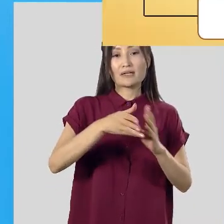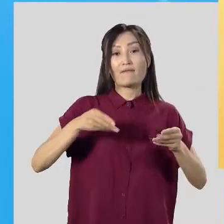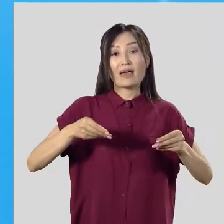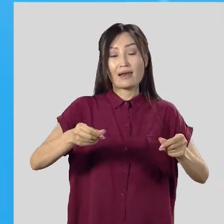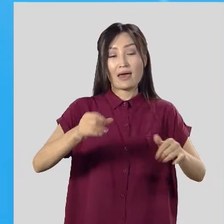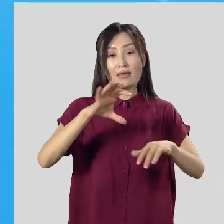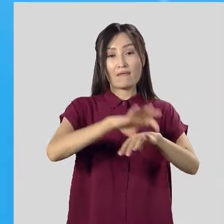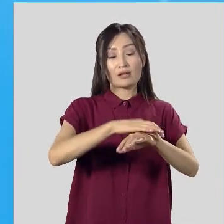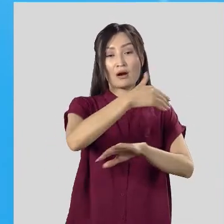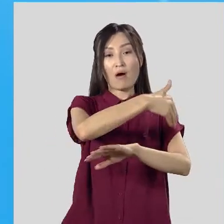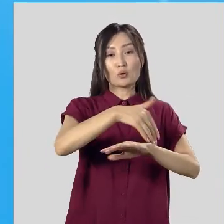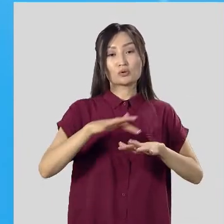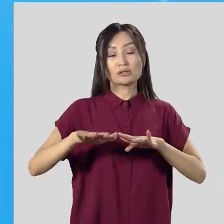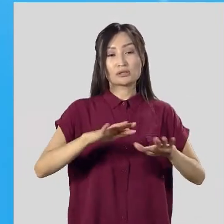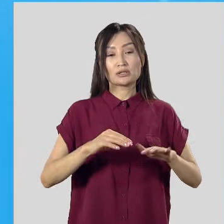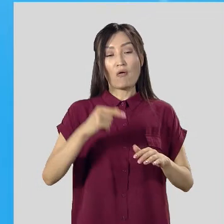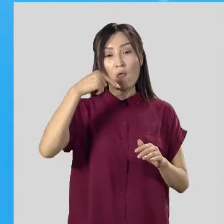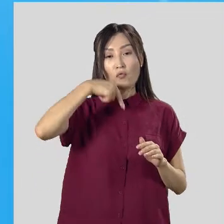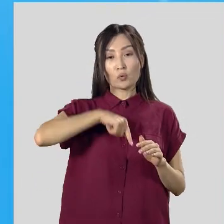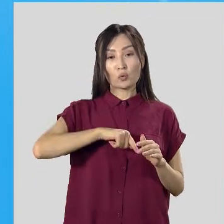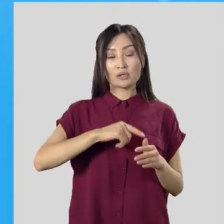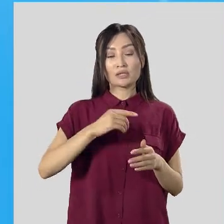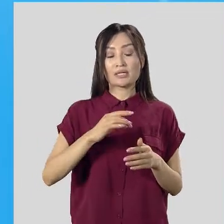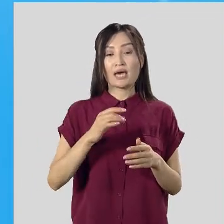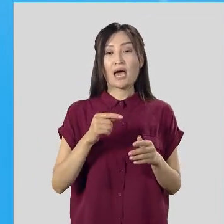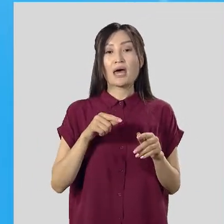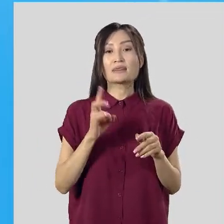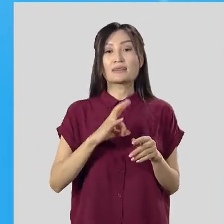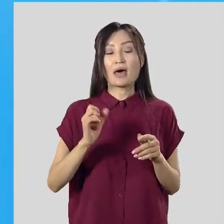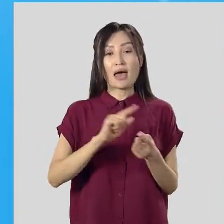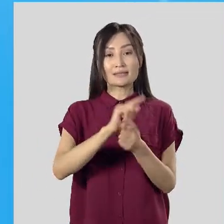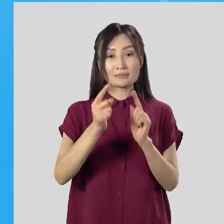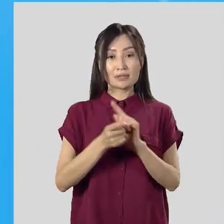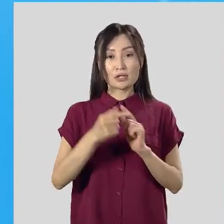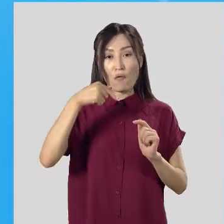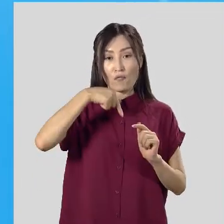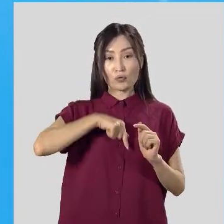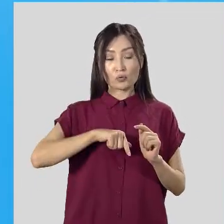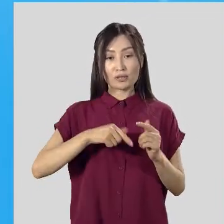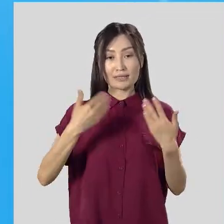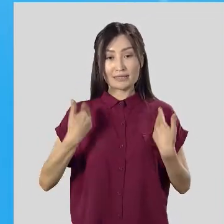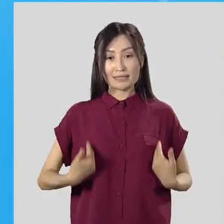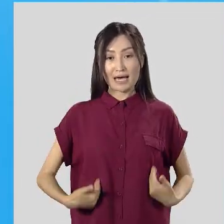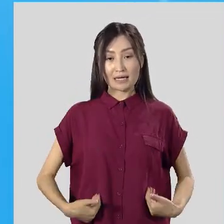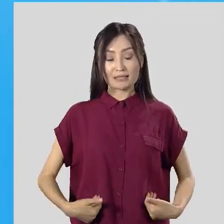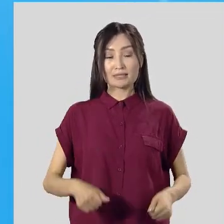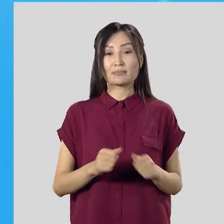окружающей среды. Внутренние рецепторы реагируют на изменения внутренней среды